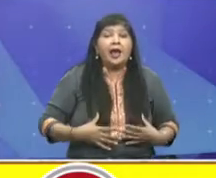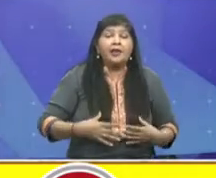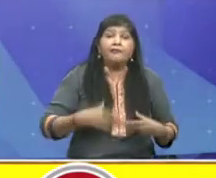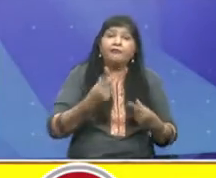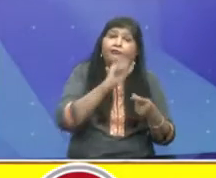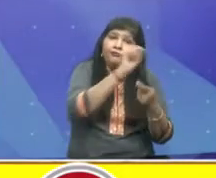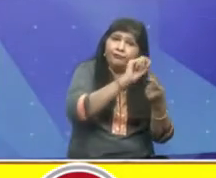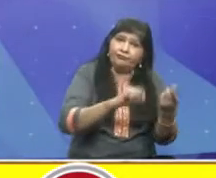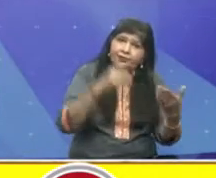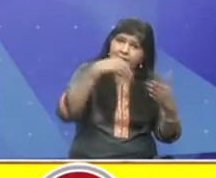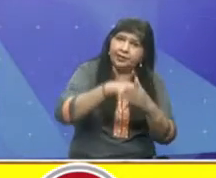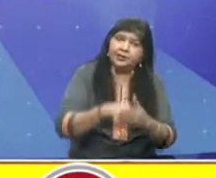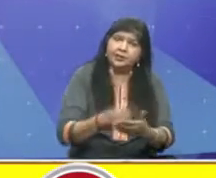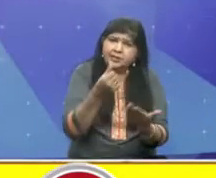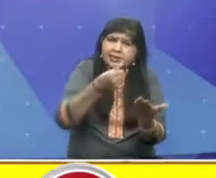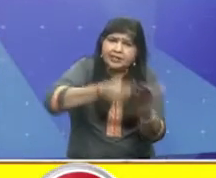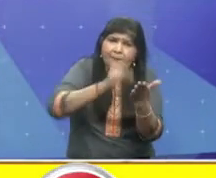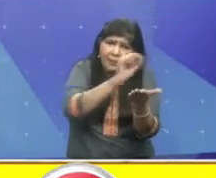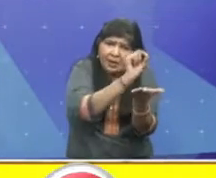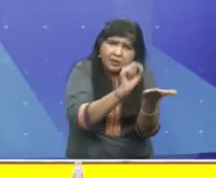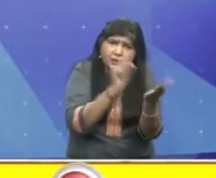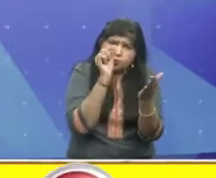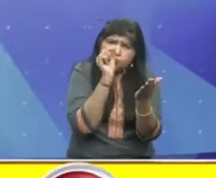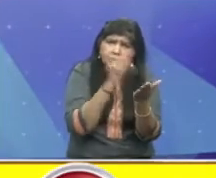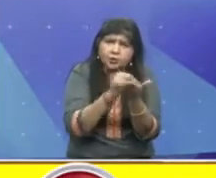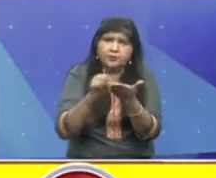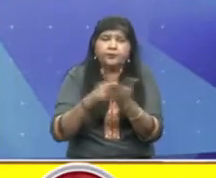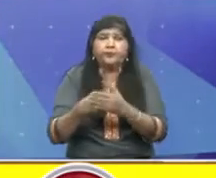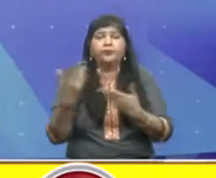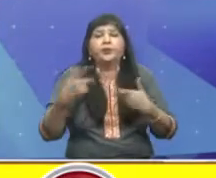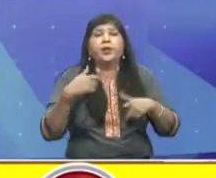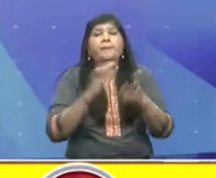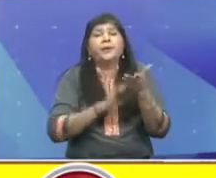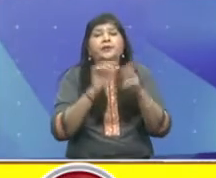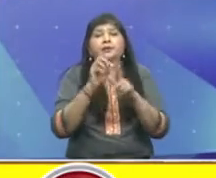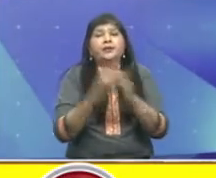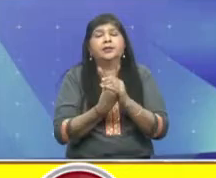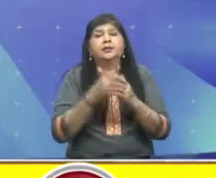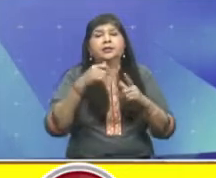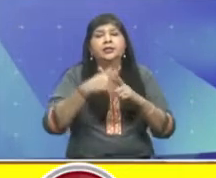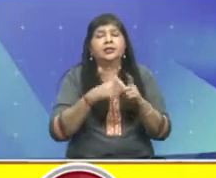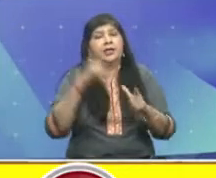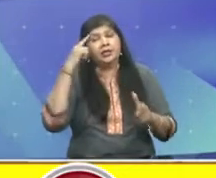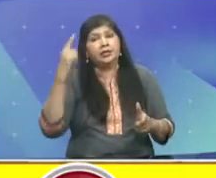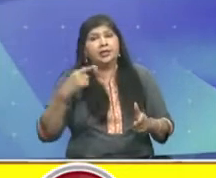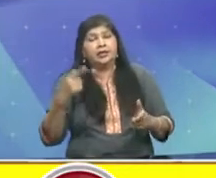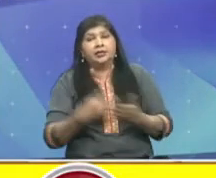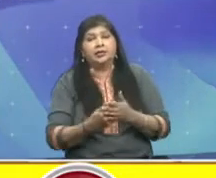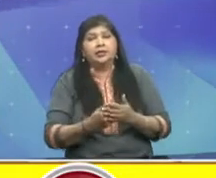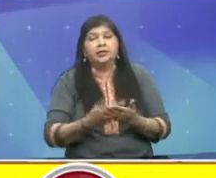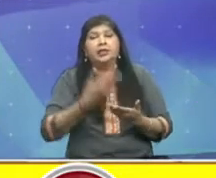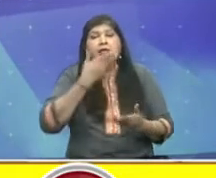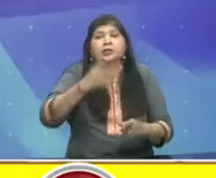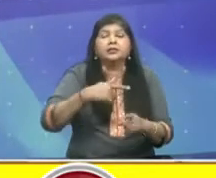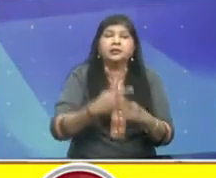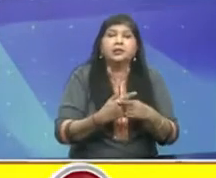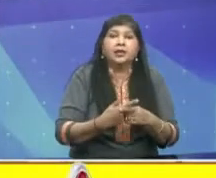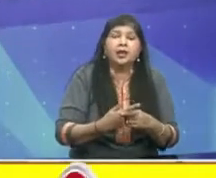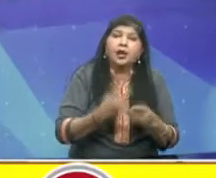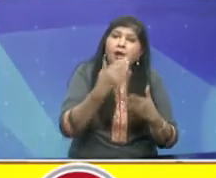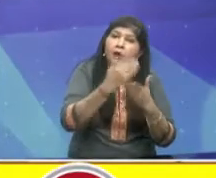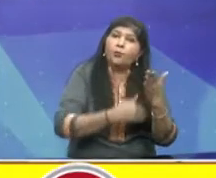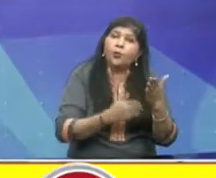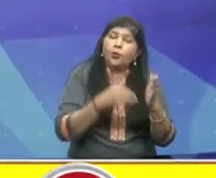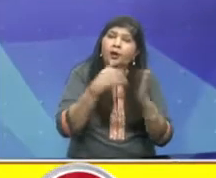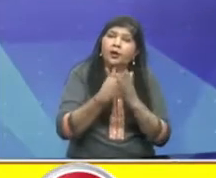है। मध्य प्रदेश के कटनी से भी कुछ साथियों ने एक यादगार दास्तान गोई कार्यक्रम की जानकारी